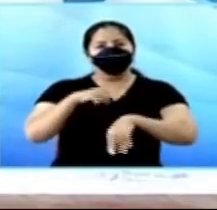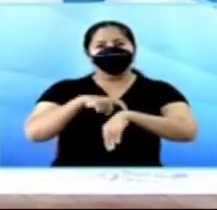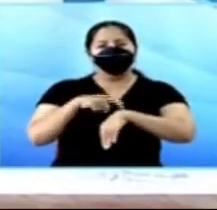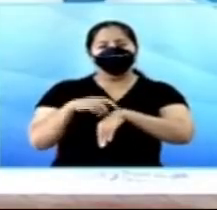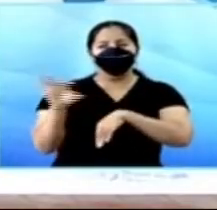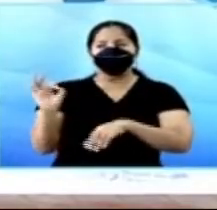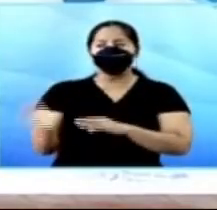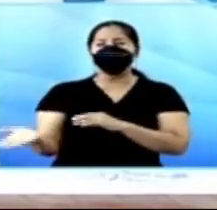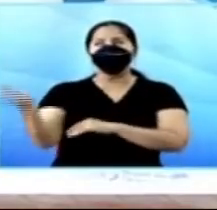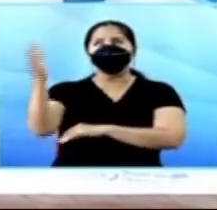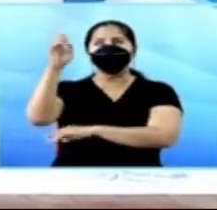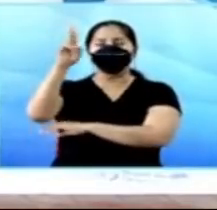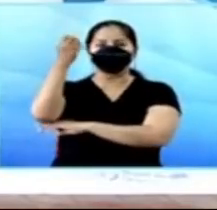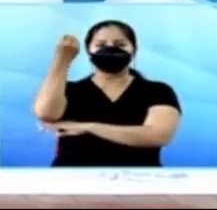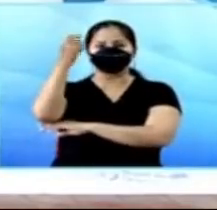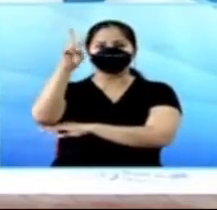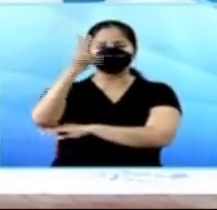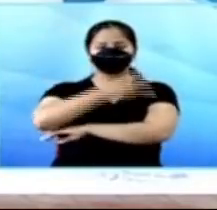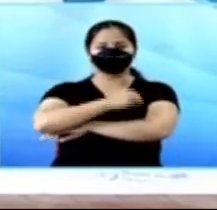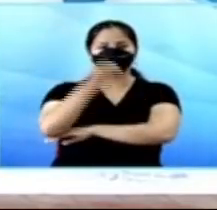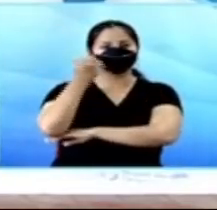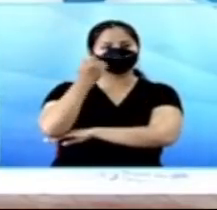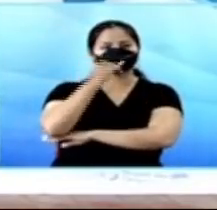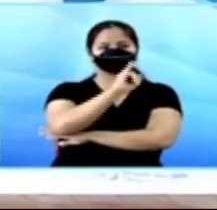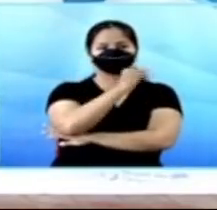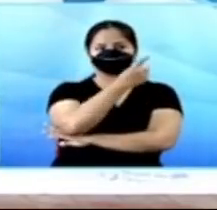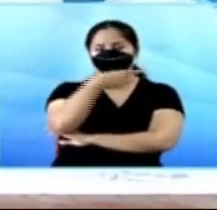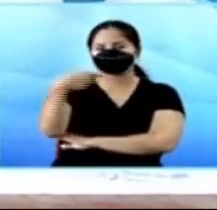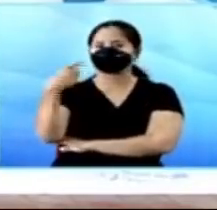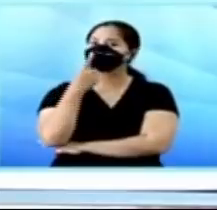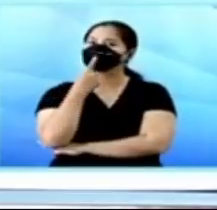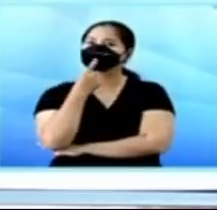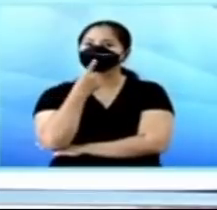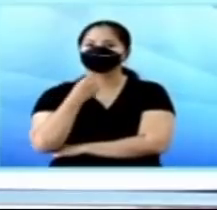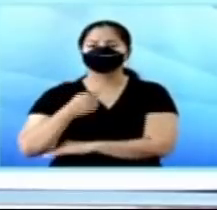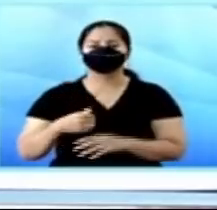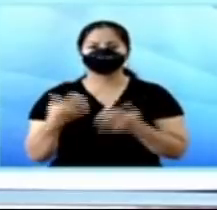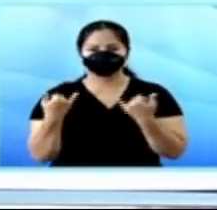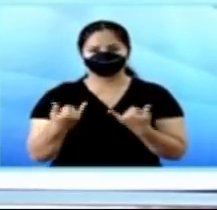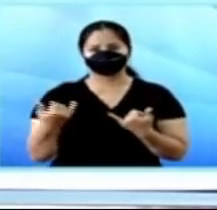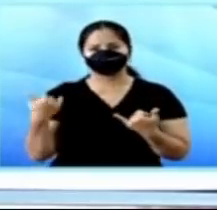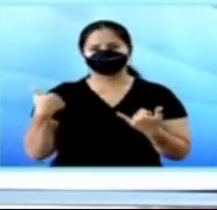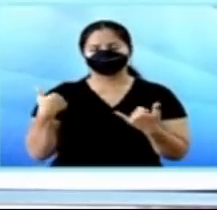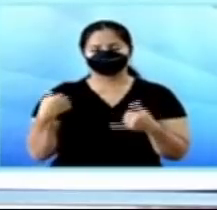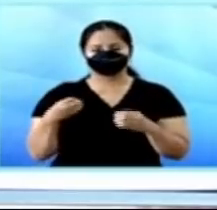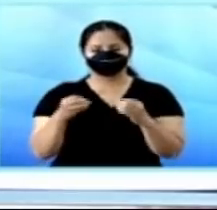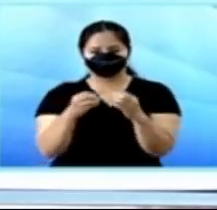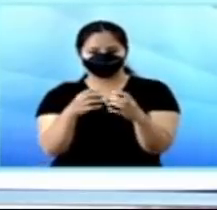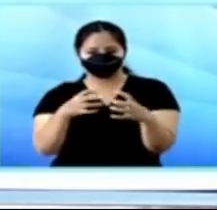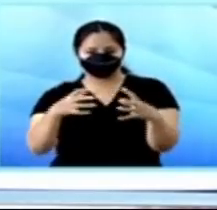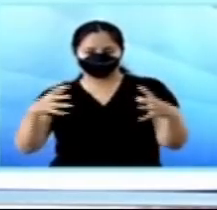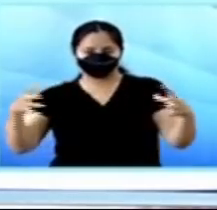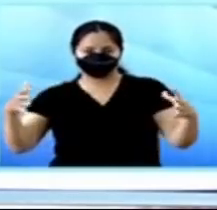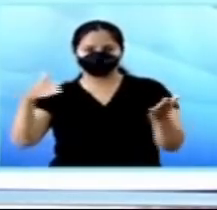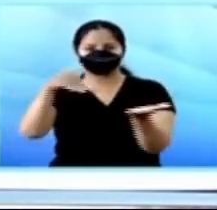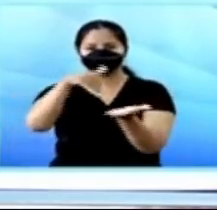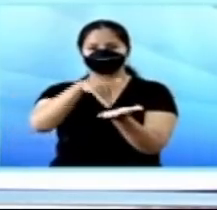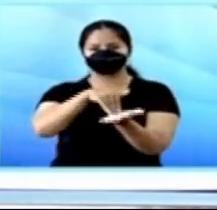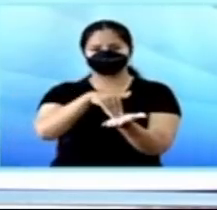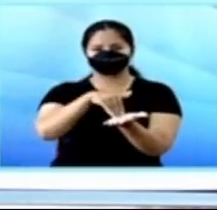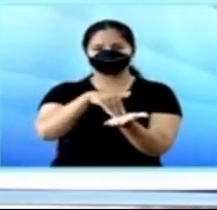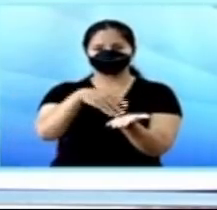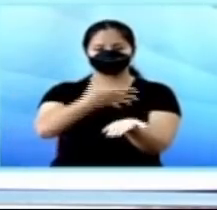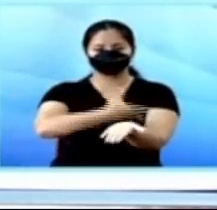า 12:00 น. แต่ละวันแต่วันจันทร์หาวันอาทิตย์นอกจากนั้นก็ได้มีการขยายศูนย์เก็บตัวอย่างนอกสถานที่เติ